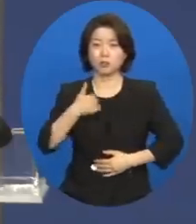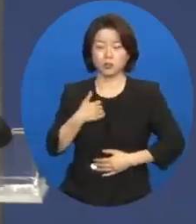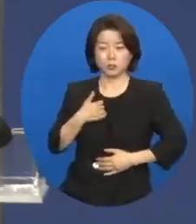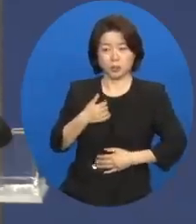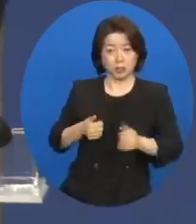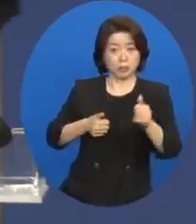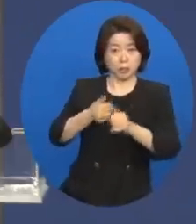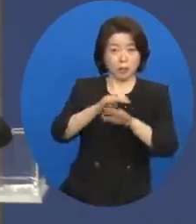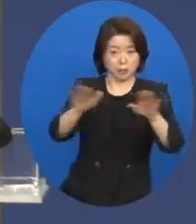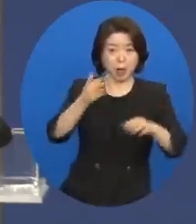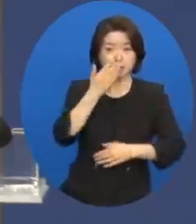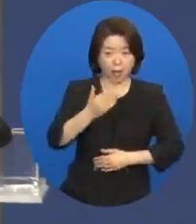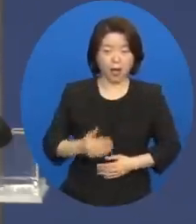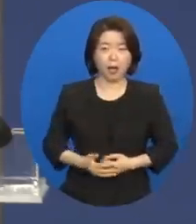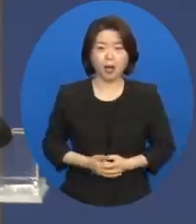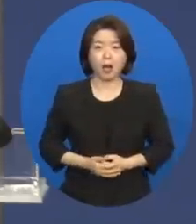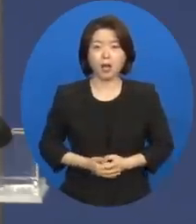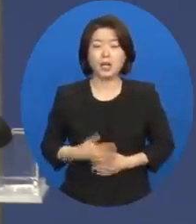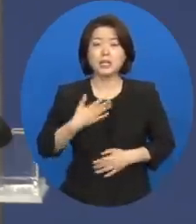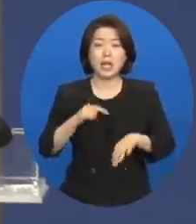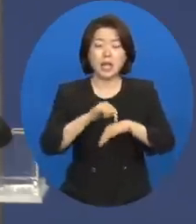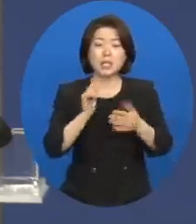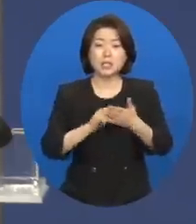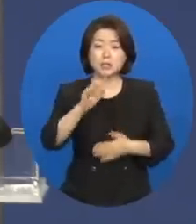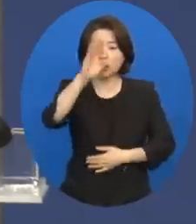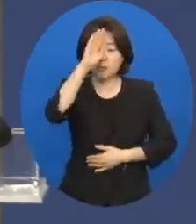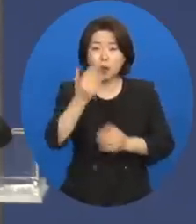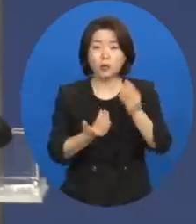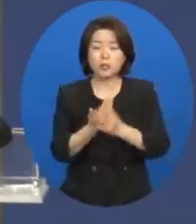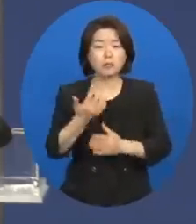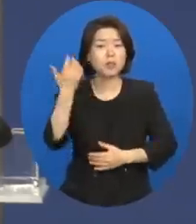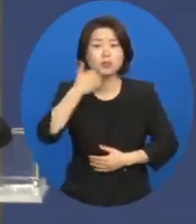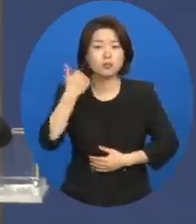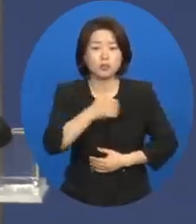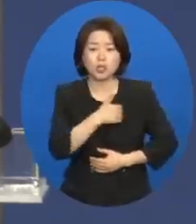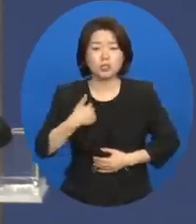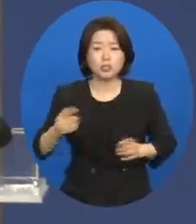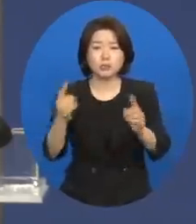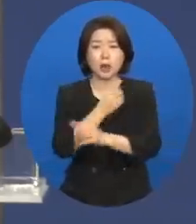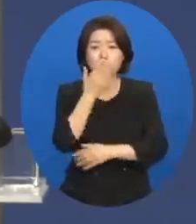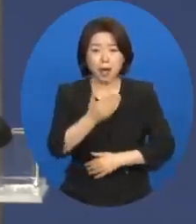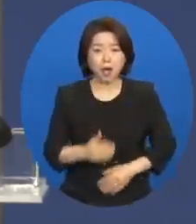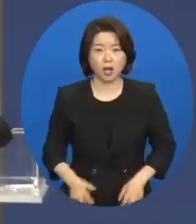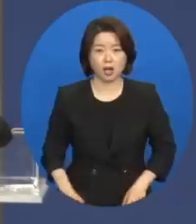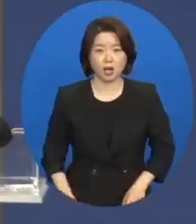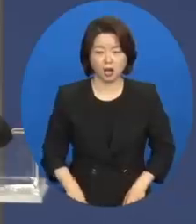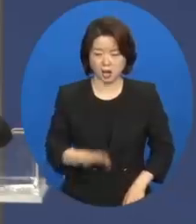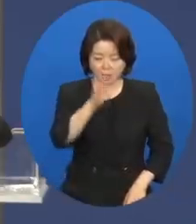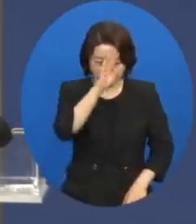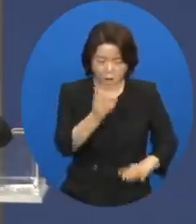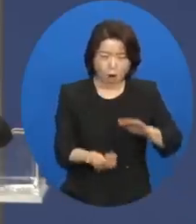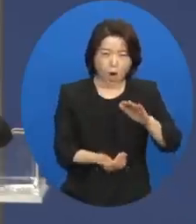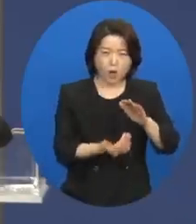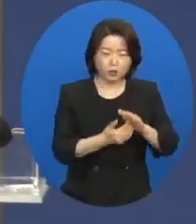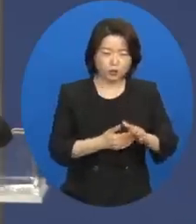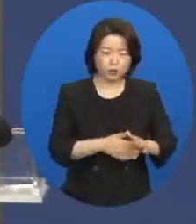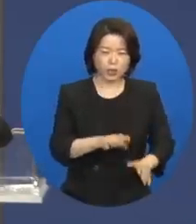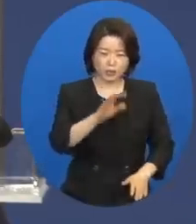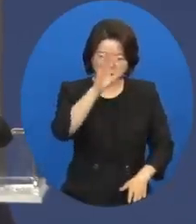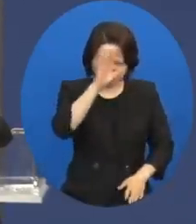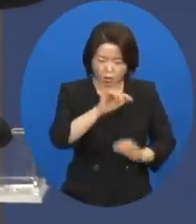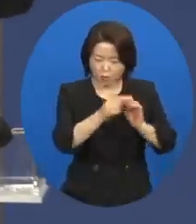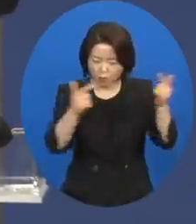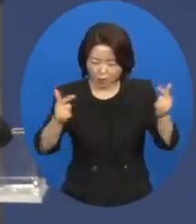일으키려니와 그러나 이 심령이 병이 들면 누가 능히 고치겠느냐. 병 중에 뭐 에이즈다, 사스다,